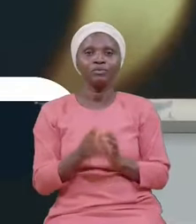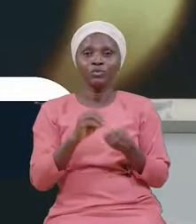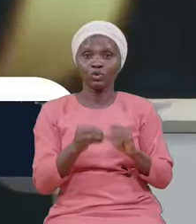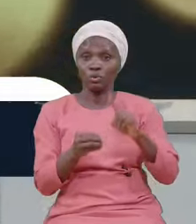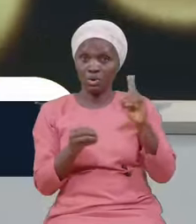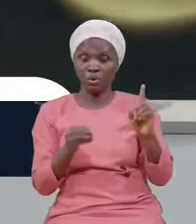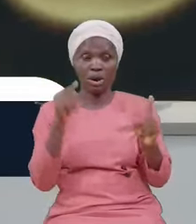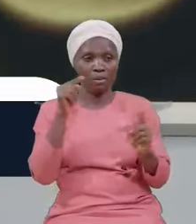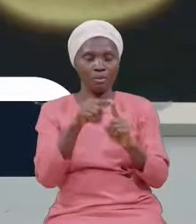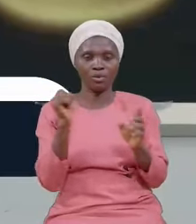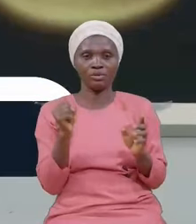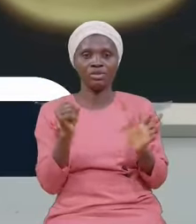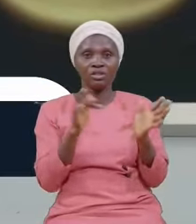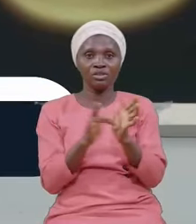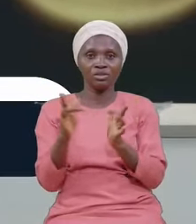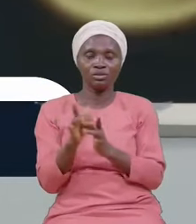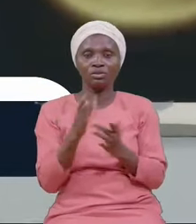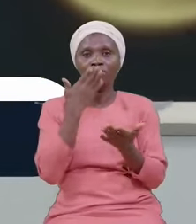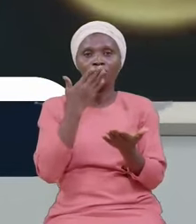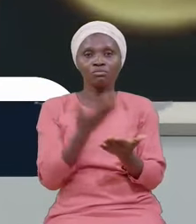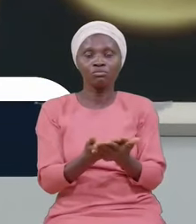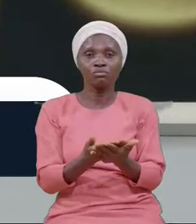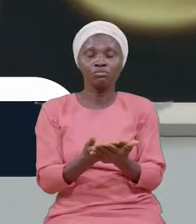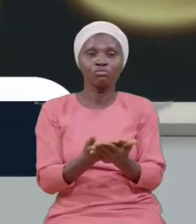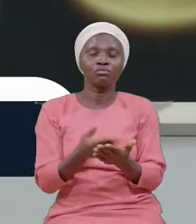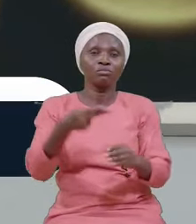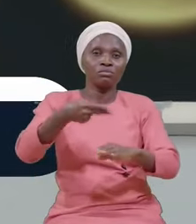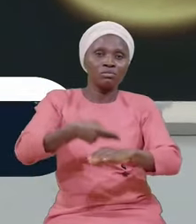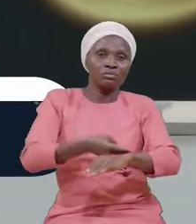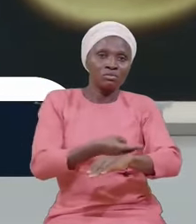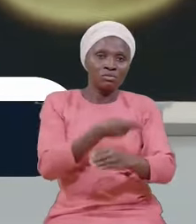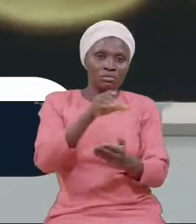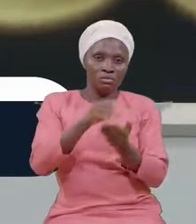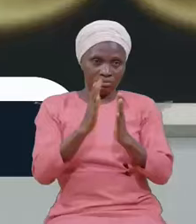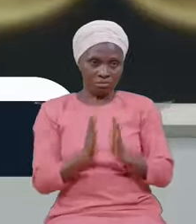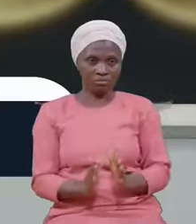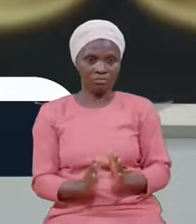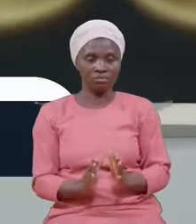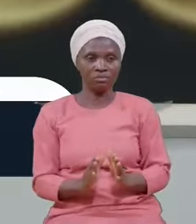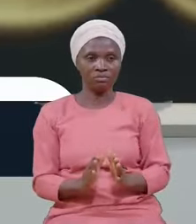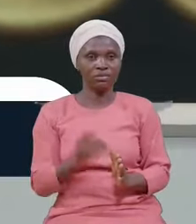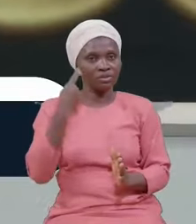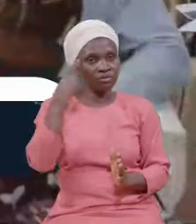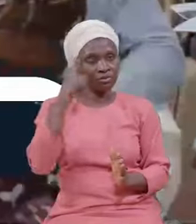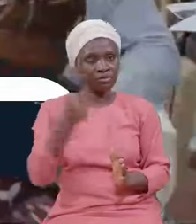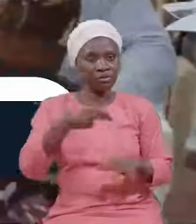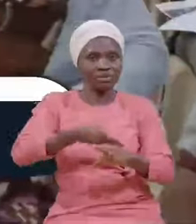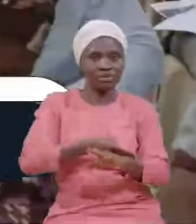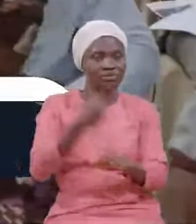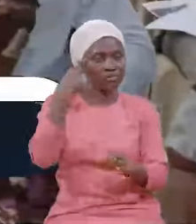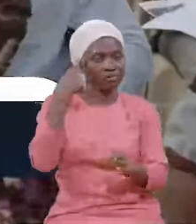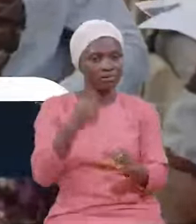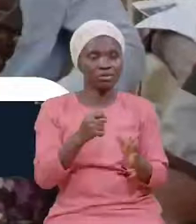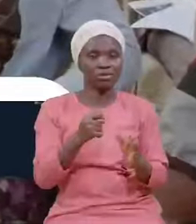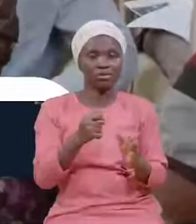à considérer. Premièrement, Jésus, le bon berger des brebis et des